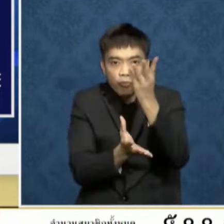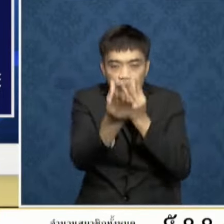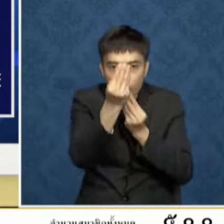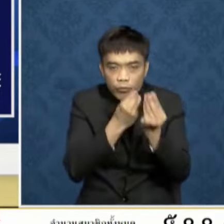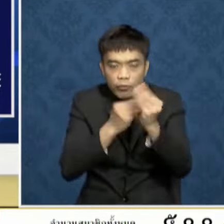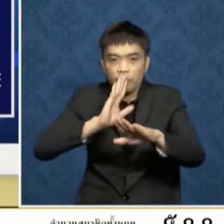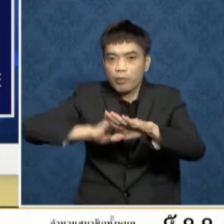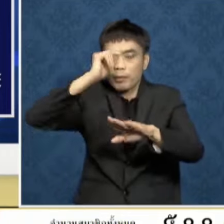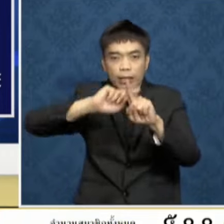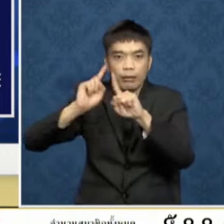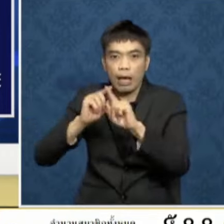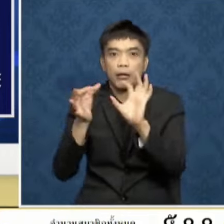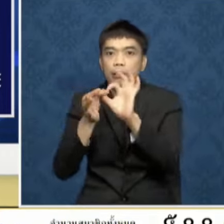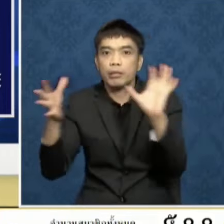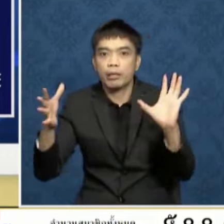อย่างใด